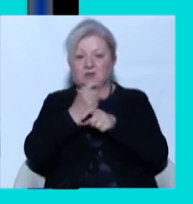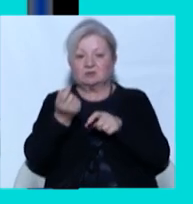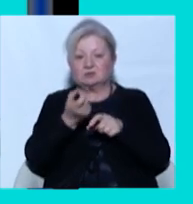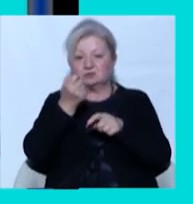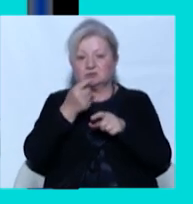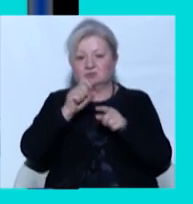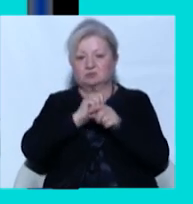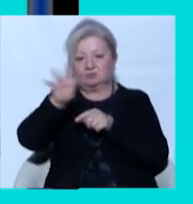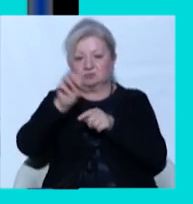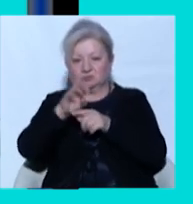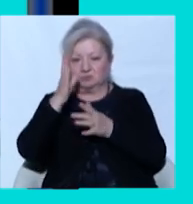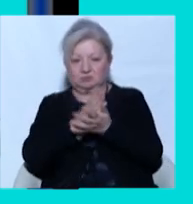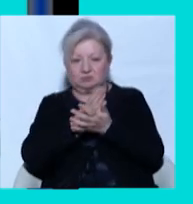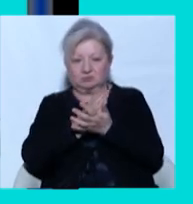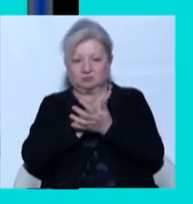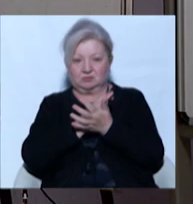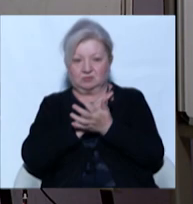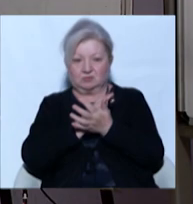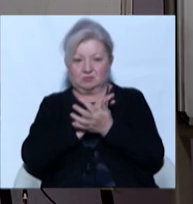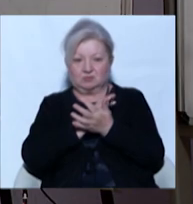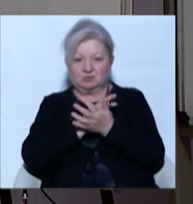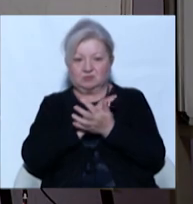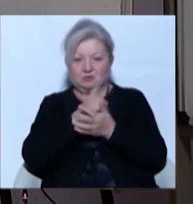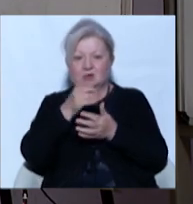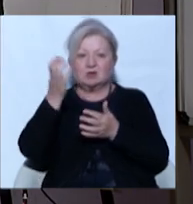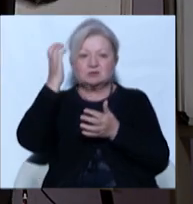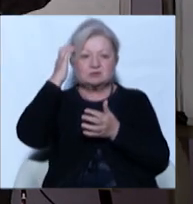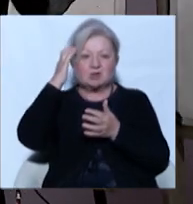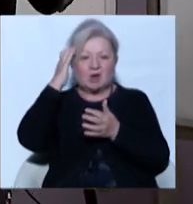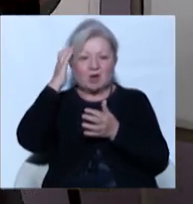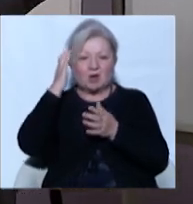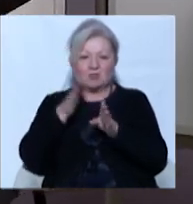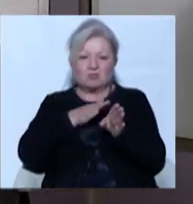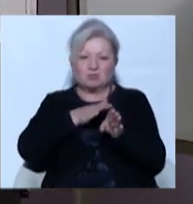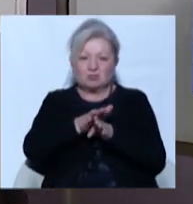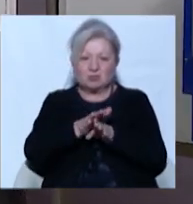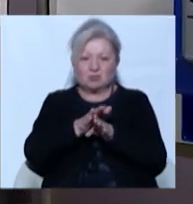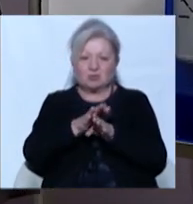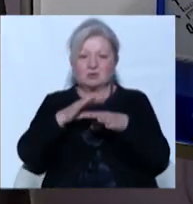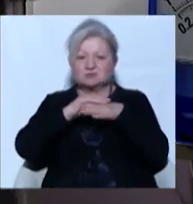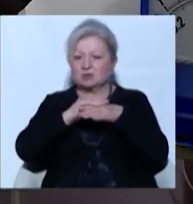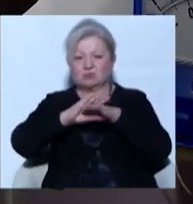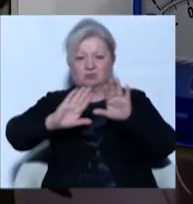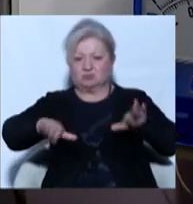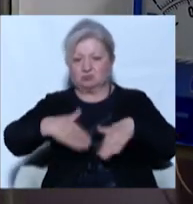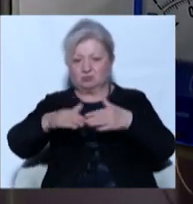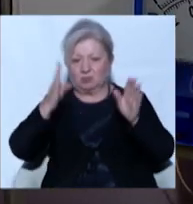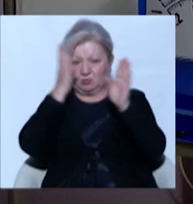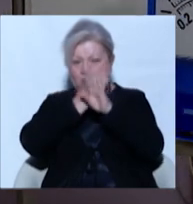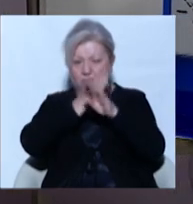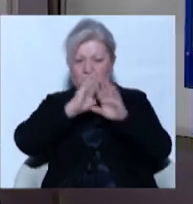მცირე ნაწილი არეკლა ხდება. აბსოლუტურად შავი სხეული ბუნებაში არ არსებობს, იმიტომ რომ მათ მაინც ვერ დავინახავთ.